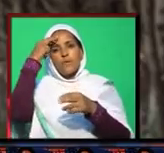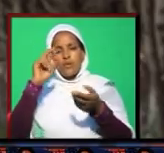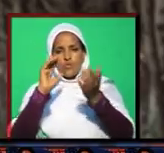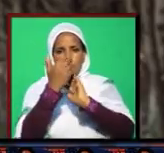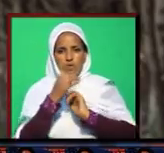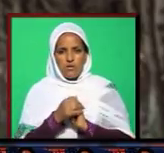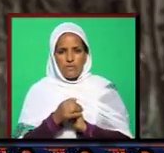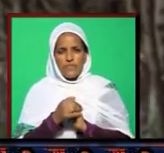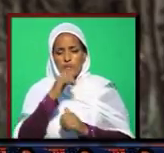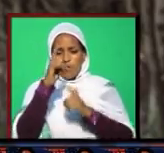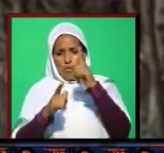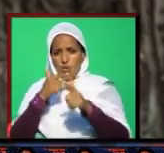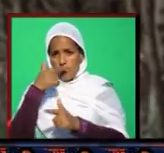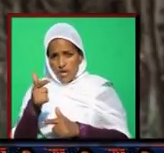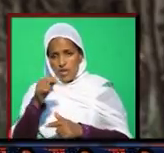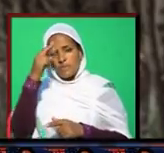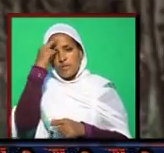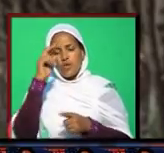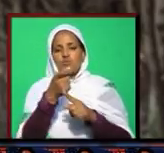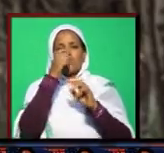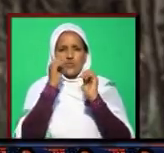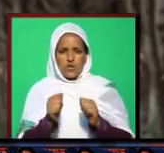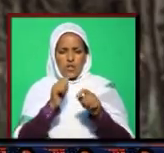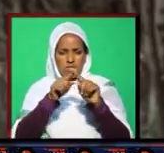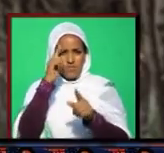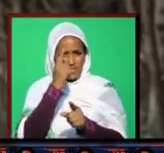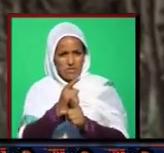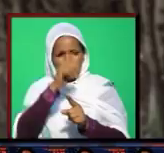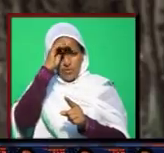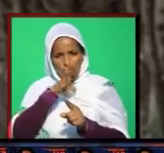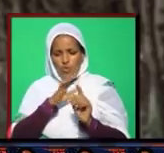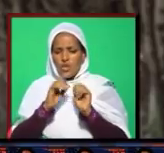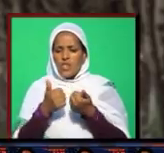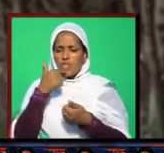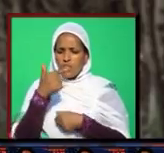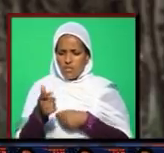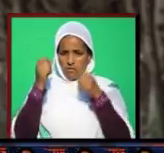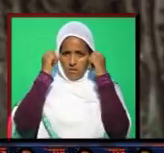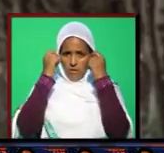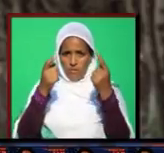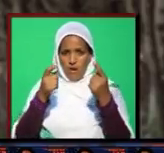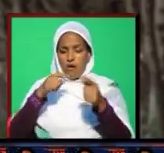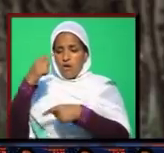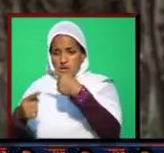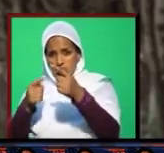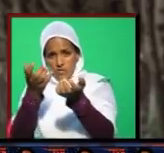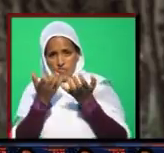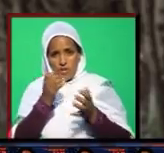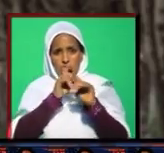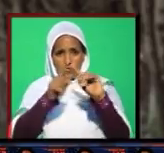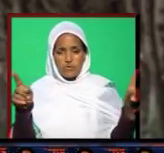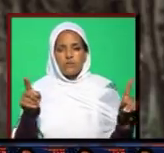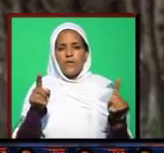ምክንያት ይሆናሉ። በቋንቋ መናገር ምክንያት ይሆናል፣ ግን በሚገባ ሰውየው ምን እንደተናገረ ተረድቶት እንዲሄድ